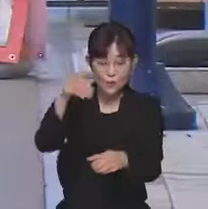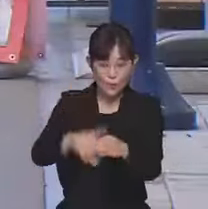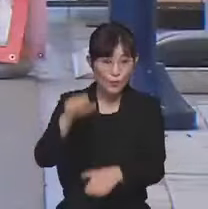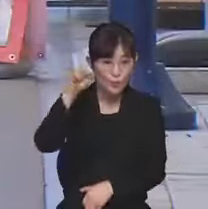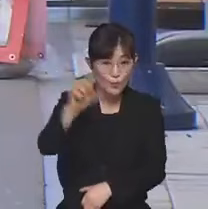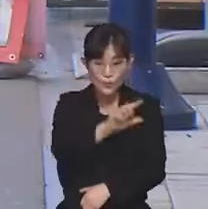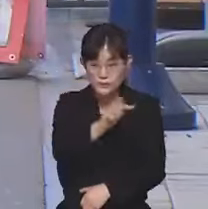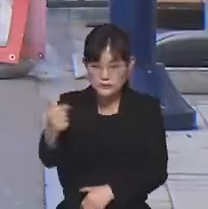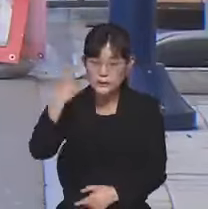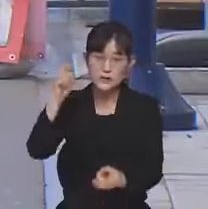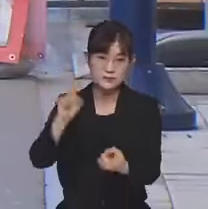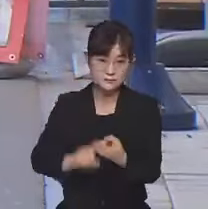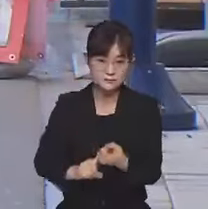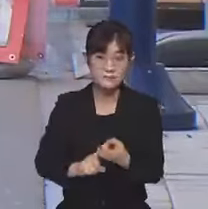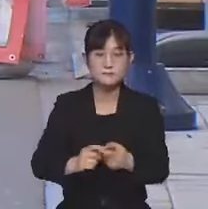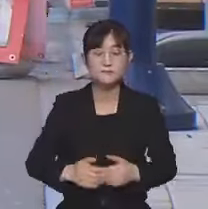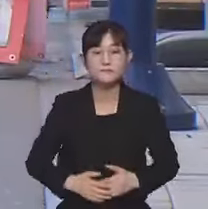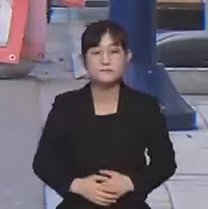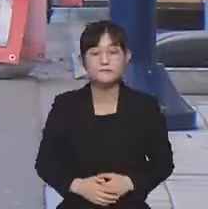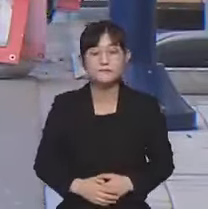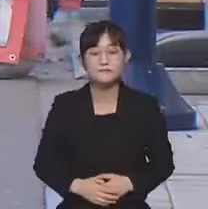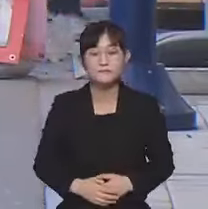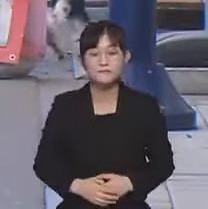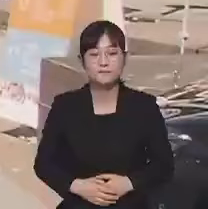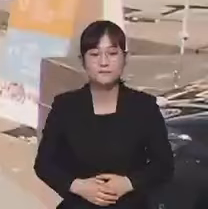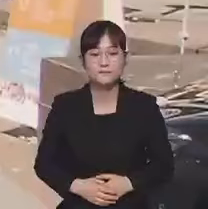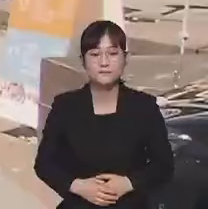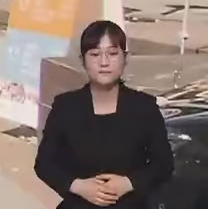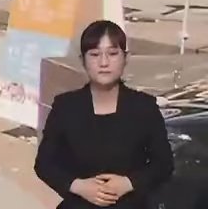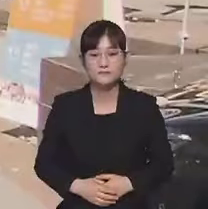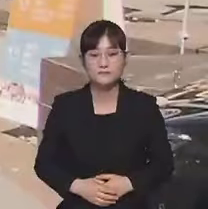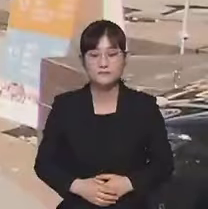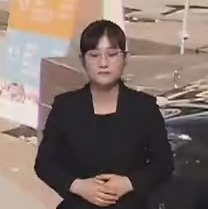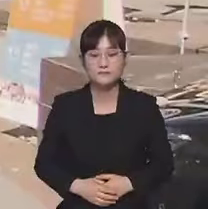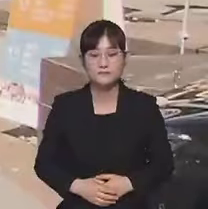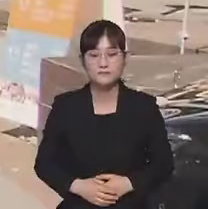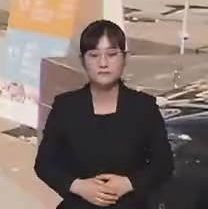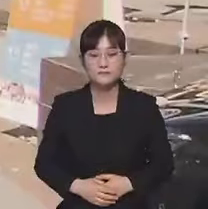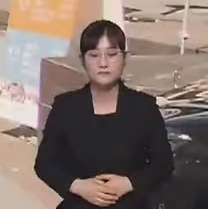지역민들의 관심이 모아지고 있습니다. KBC 김재현입니다.